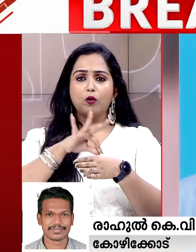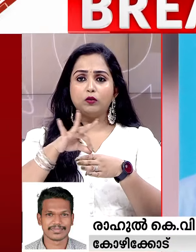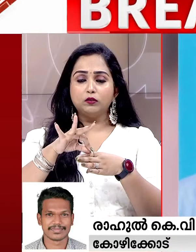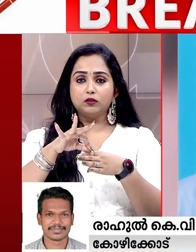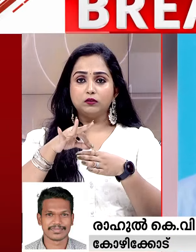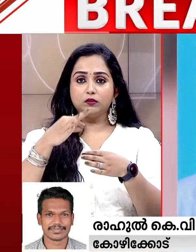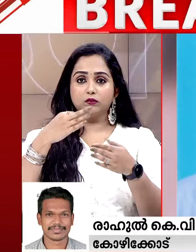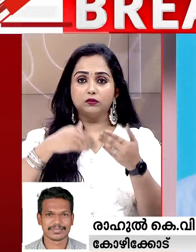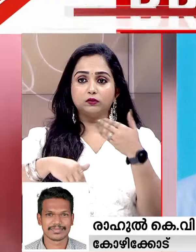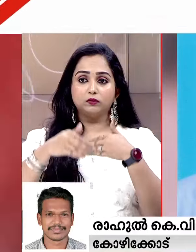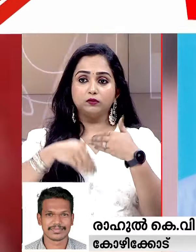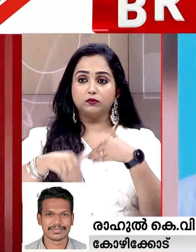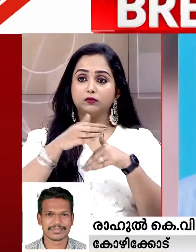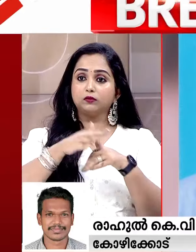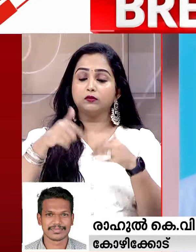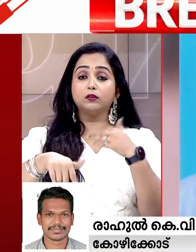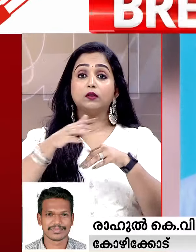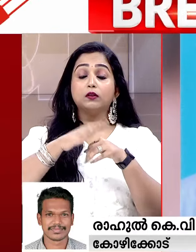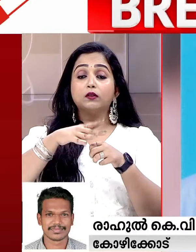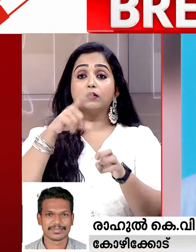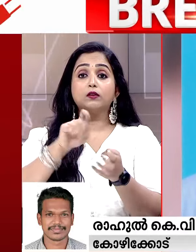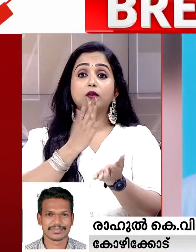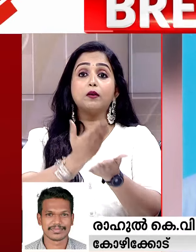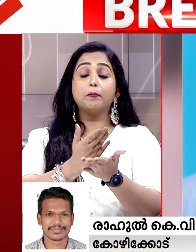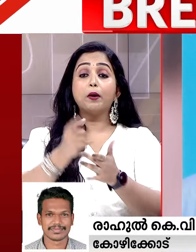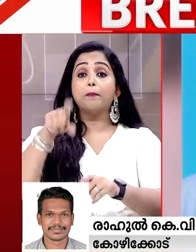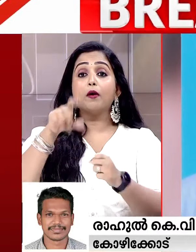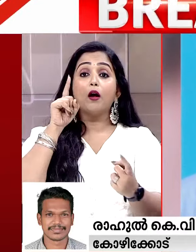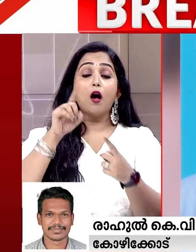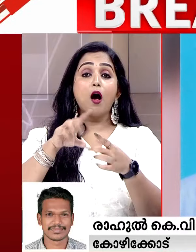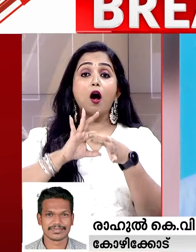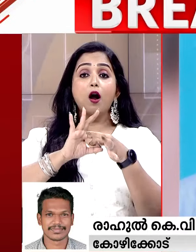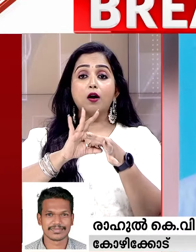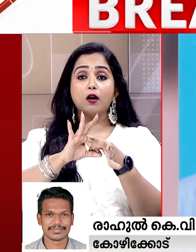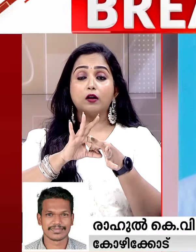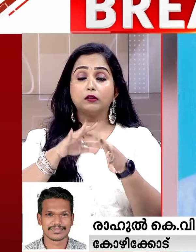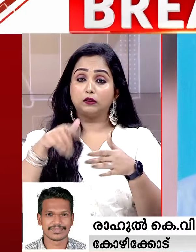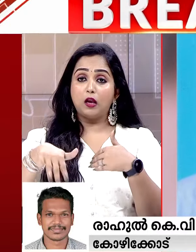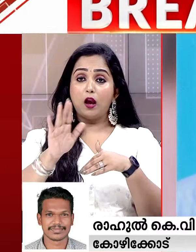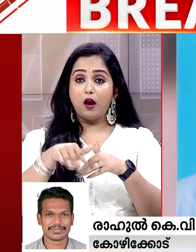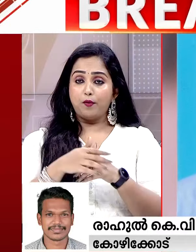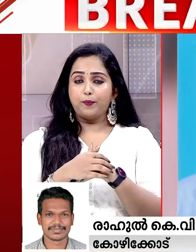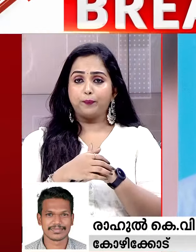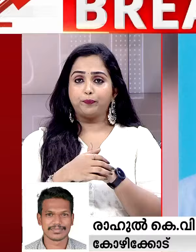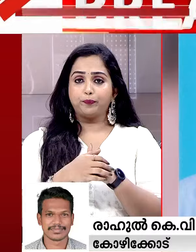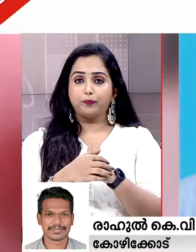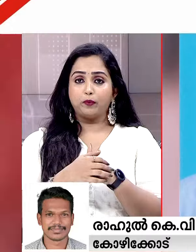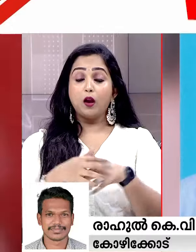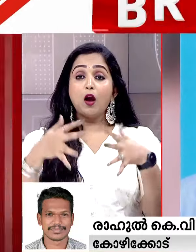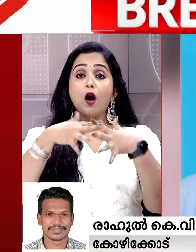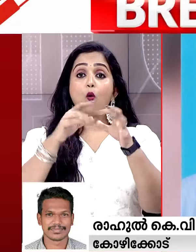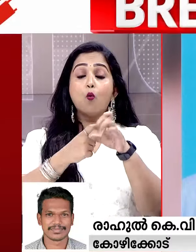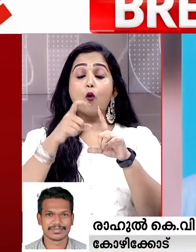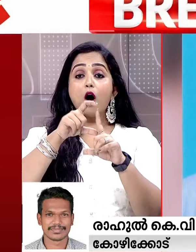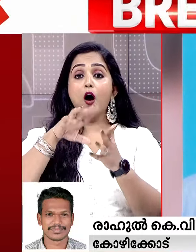സാമ്പത്തിക തട്ടിപ്പ് നടത്തി എന്നൊരു പരാതി ഇദ്ദേഹത്തിനെതിരെ ഉയർന്നു വന്നു. കൊടുവള്ളി നഗരസഭയുടെ 12th വാർഡ് കൗൺസിലറാണ് അഹമ്മദ് ഉനൈസ് എന്നാണ്